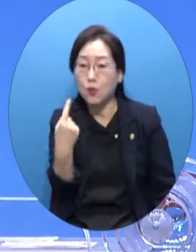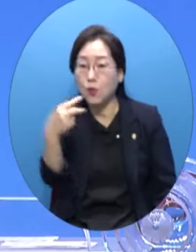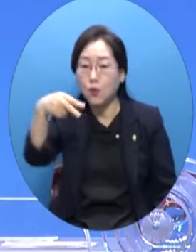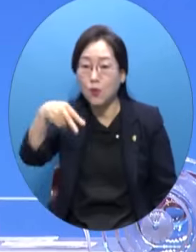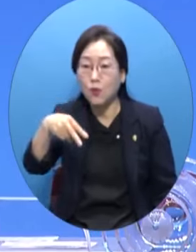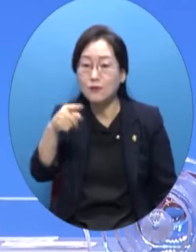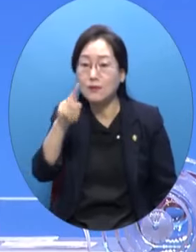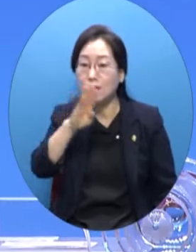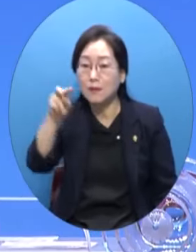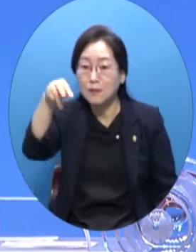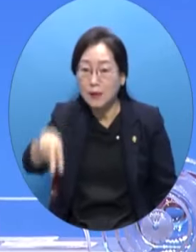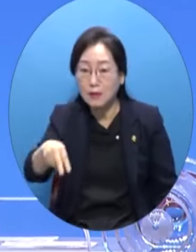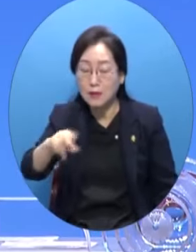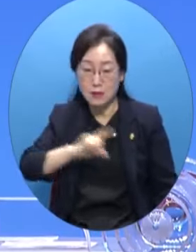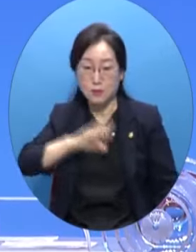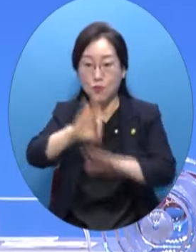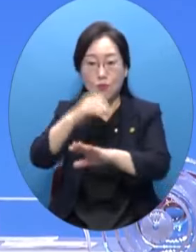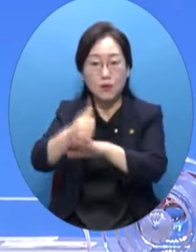여호사밧 왕의 마음이